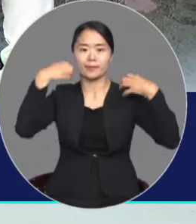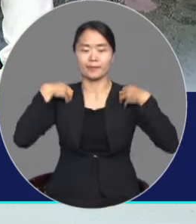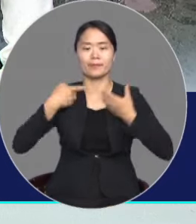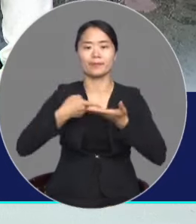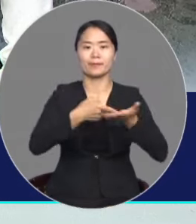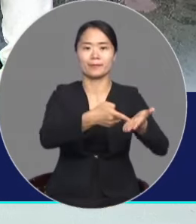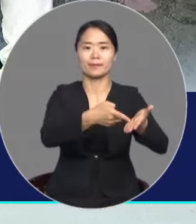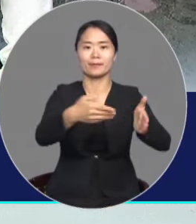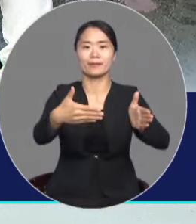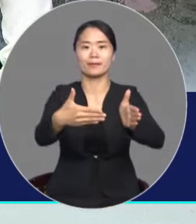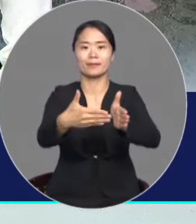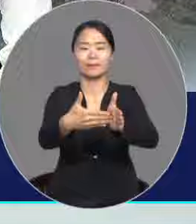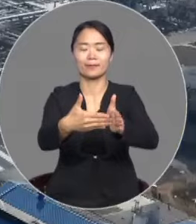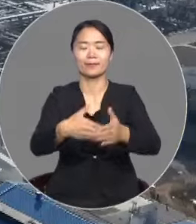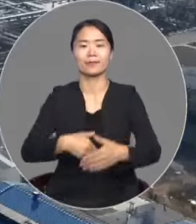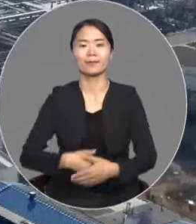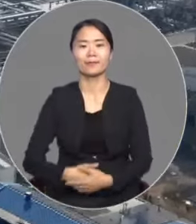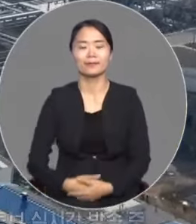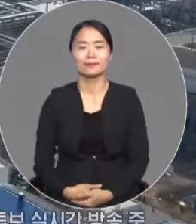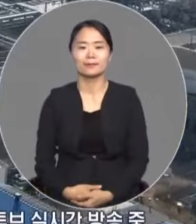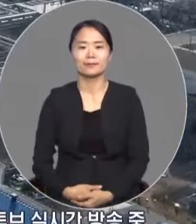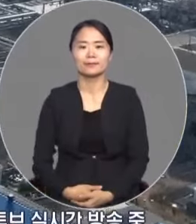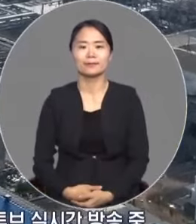김영환 기자입니다.